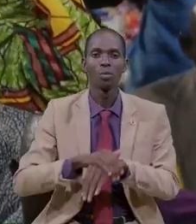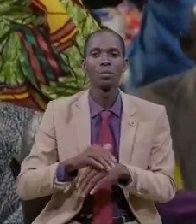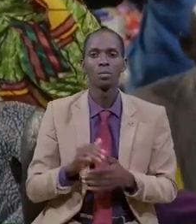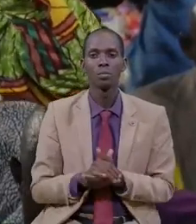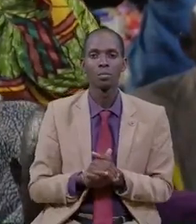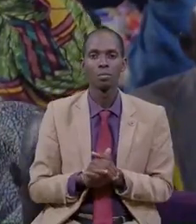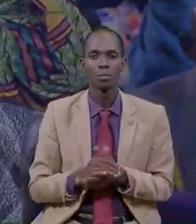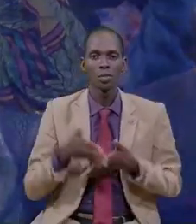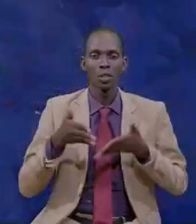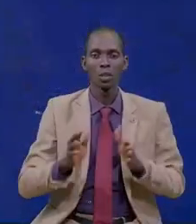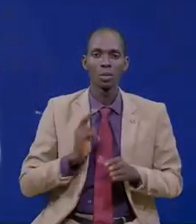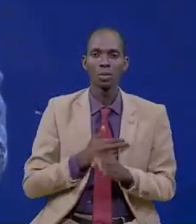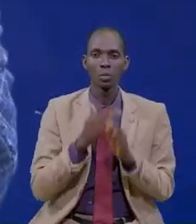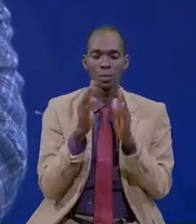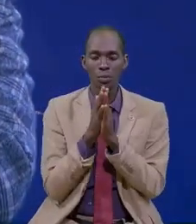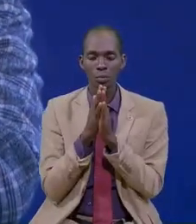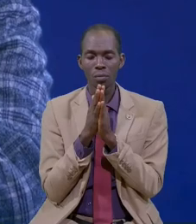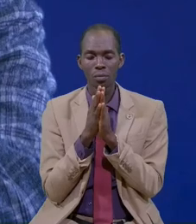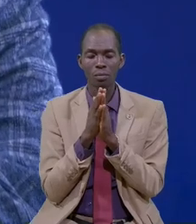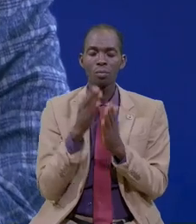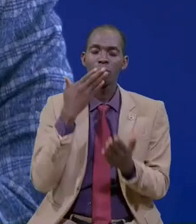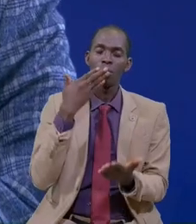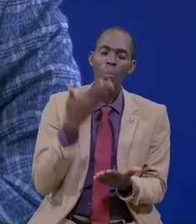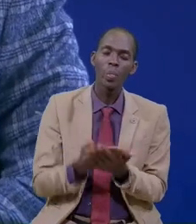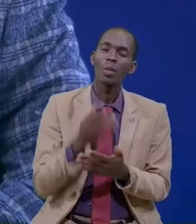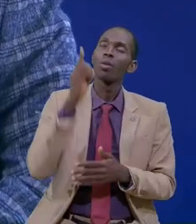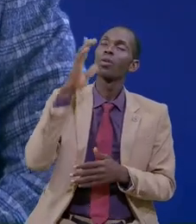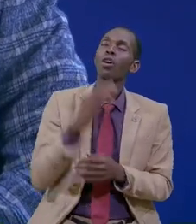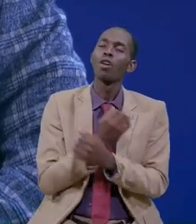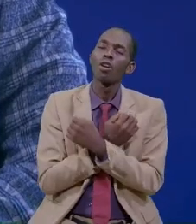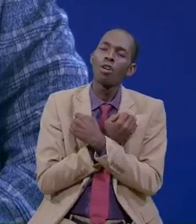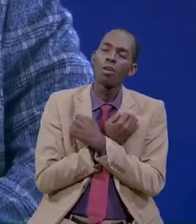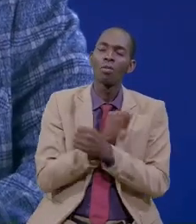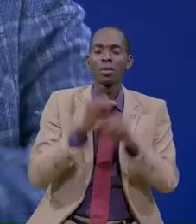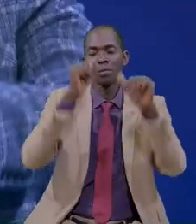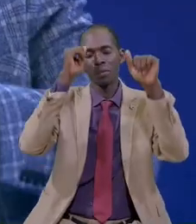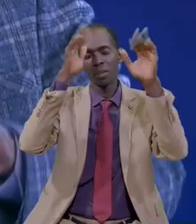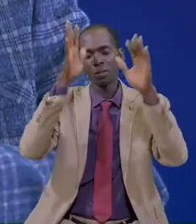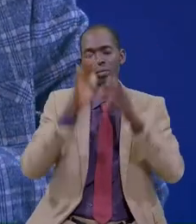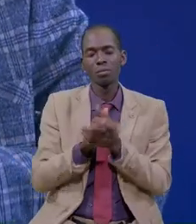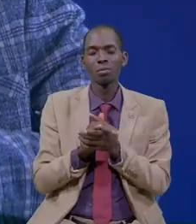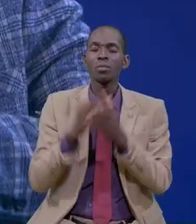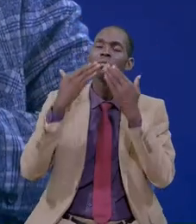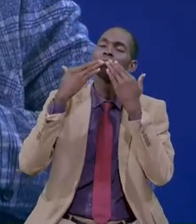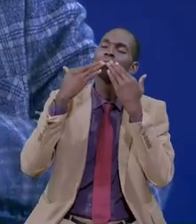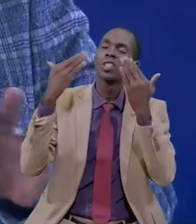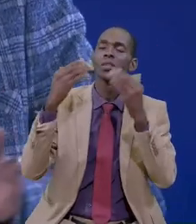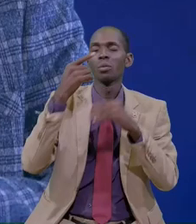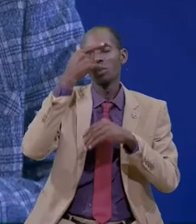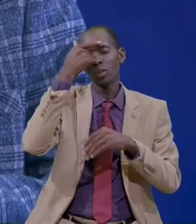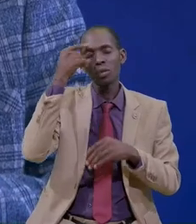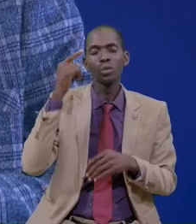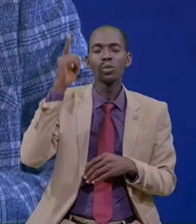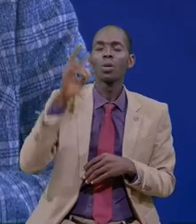Let us pray. Prions ensemble. Good God, loving Father. Bon Dieu, Père aimable. Thank you because you are